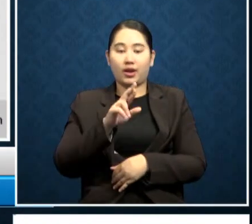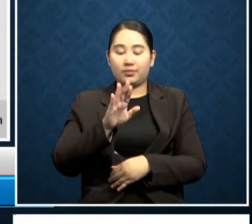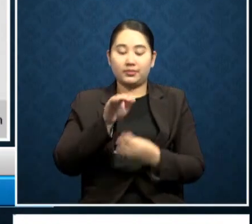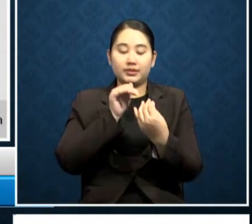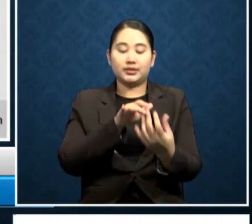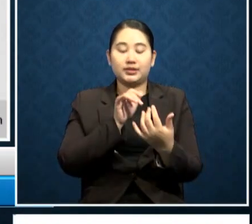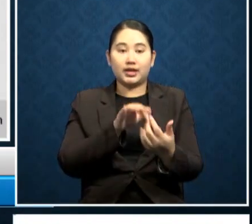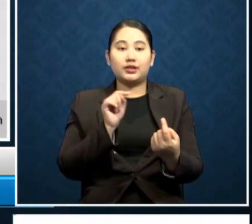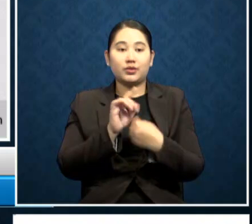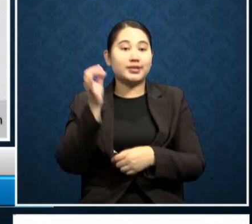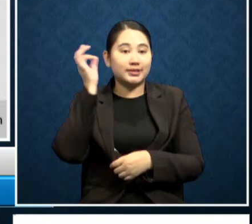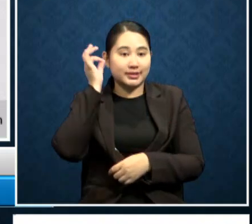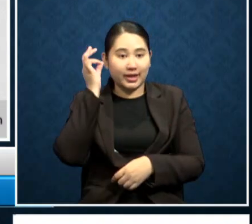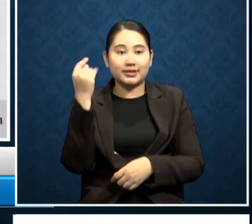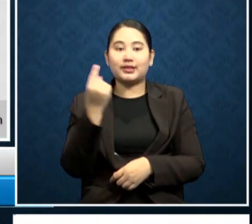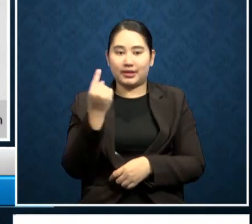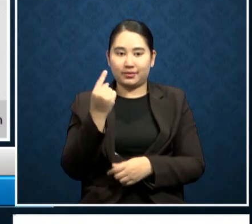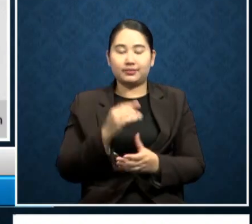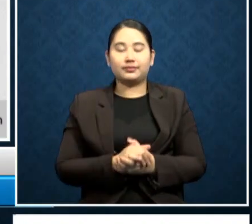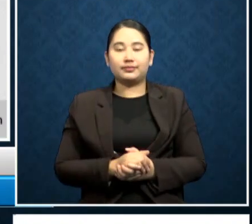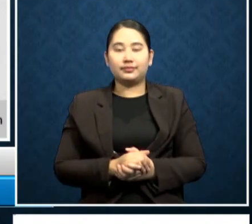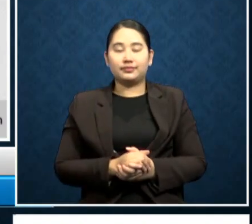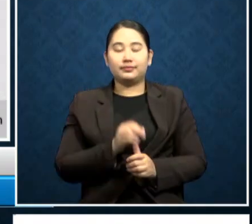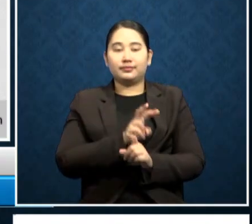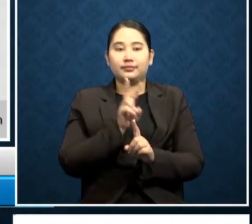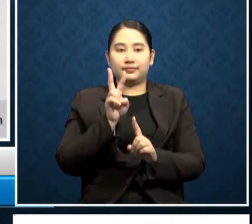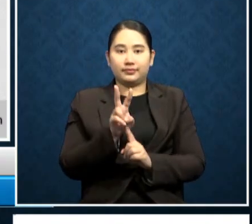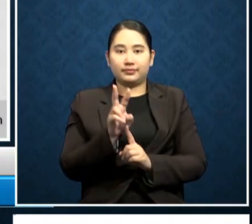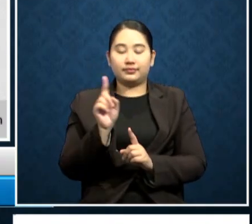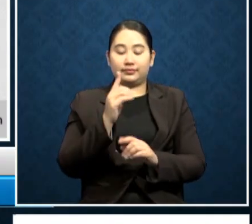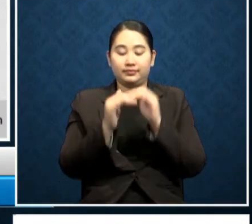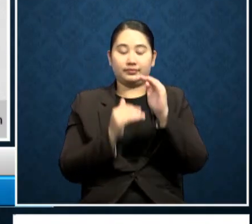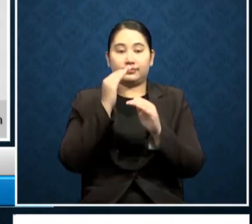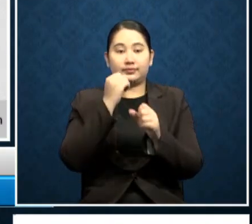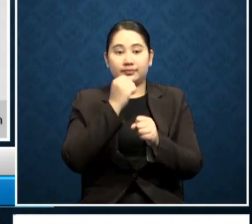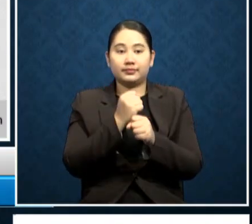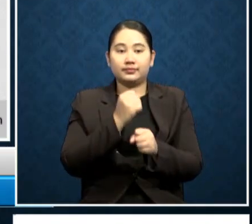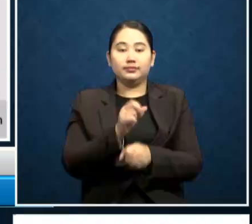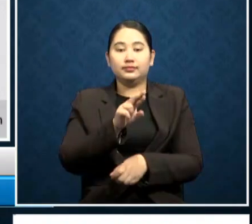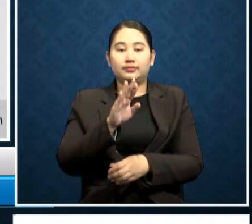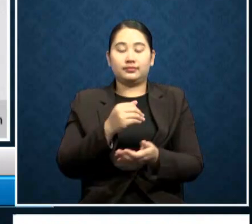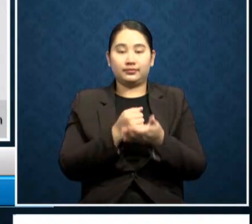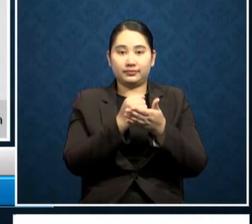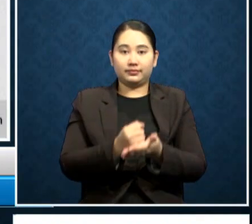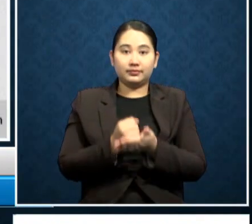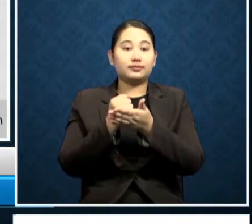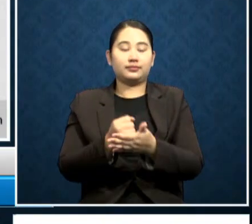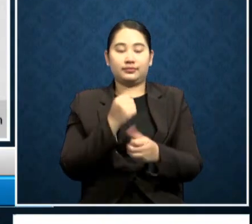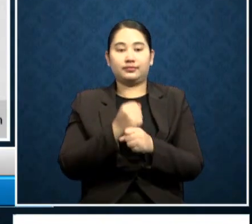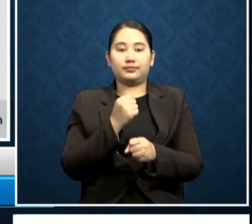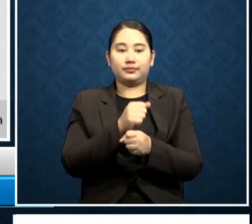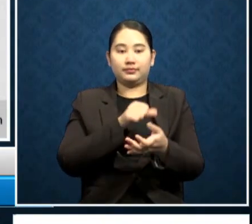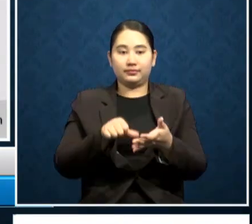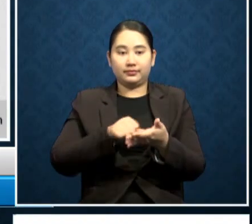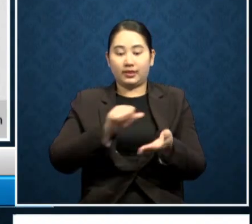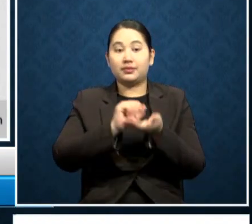สารด้วยด้วยเสียงเพียงอย่างเดียวข้อที่ 2พัฒนาระบบช่วยการเดินอากาศโดยปรับปรุง